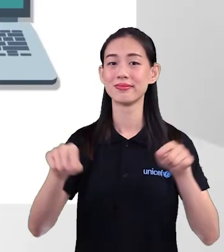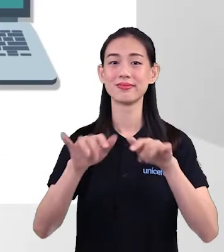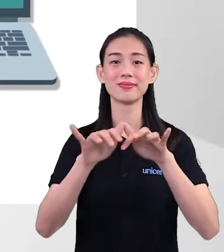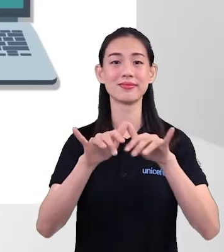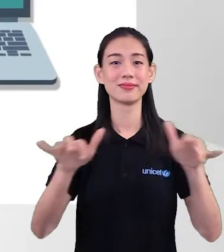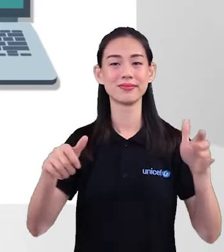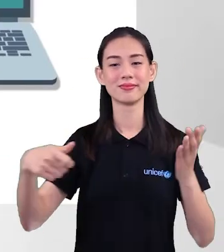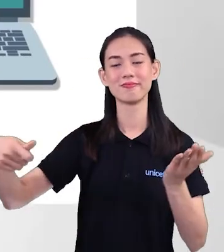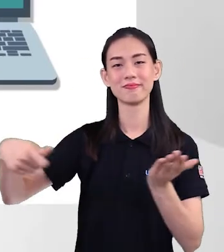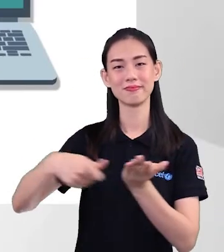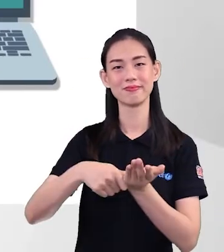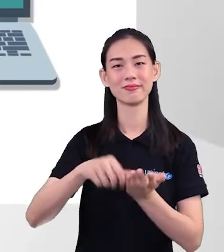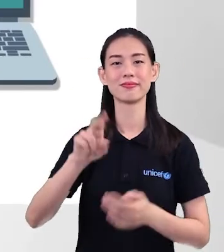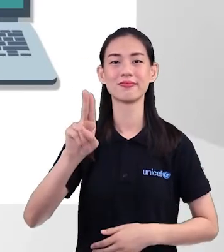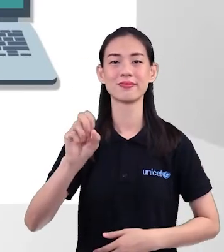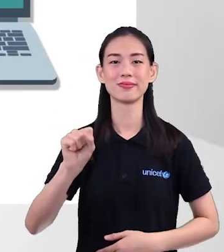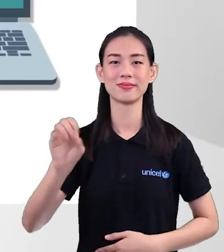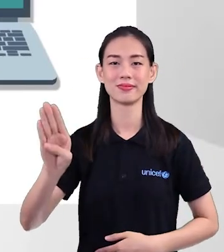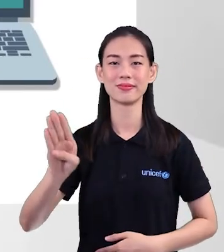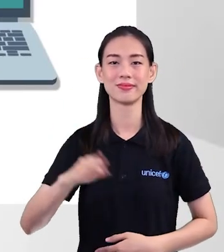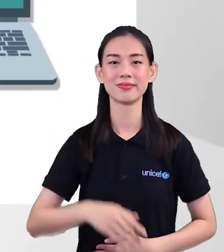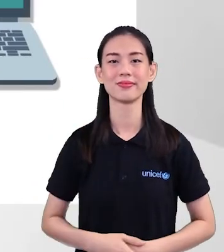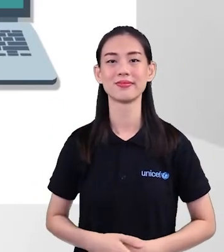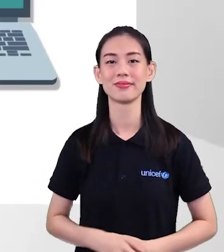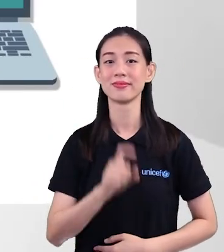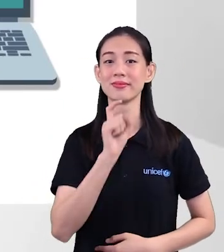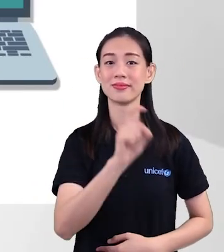Sambungkan Microbit pada komputer dengan menggunakan wayar USB.